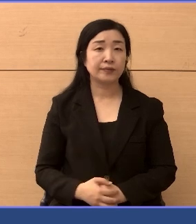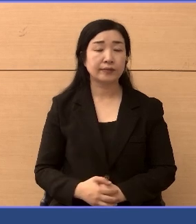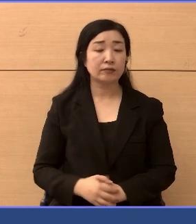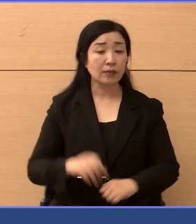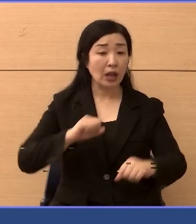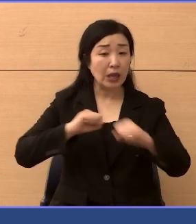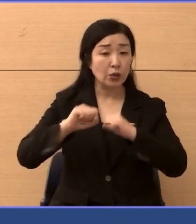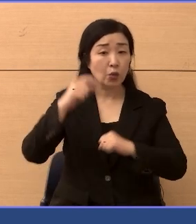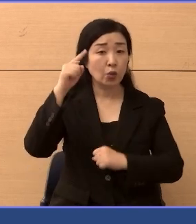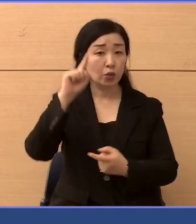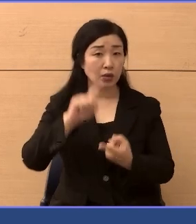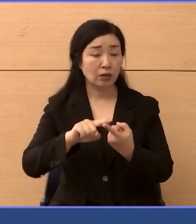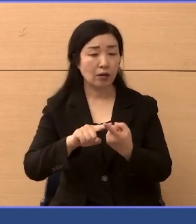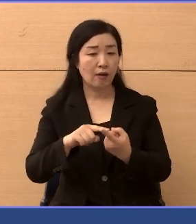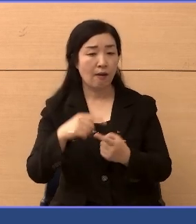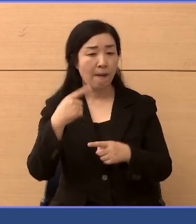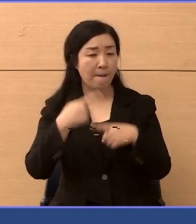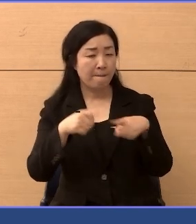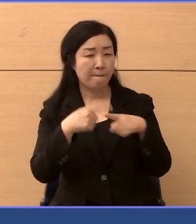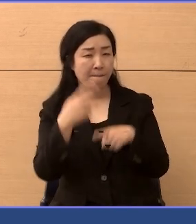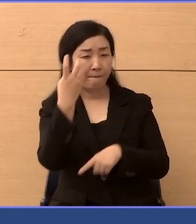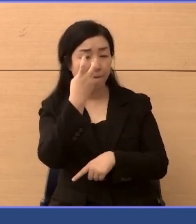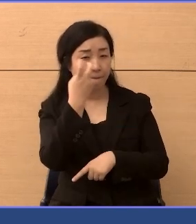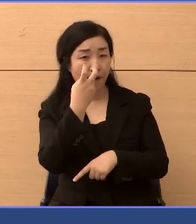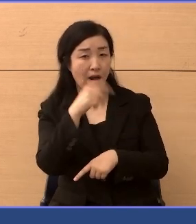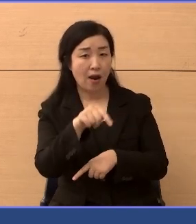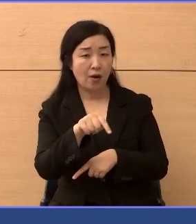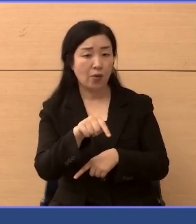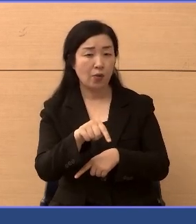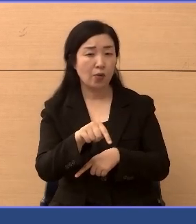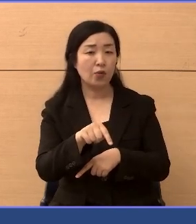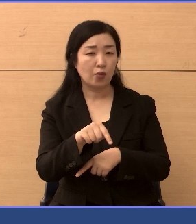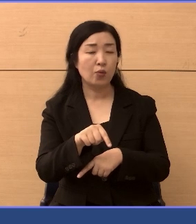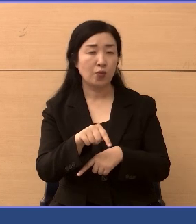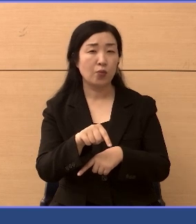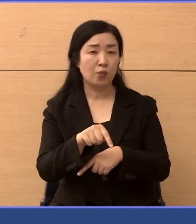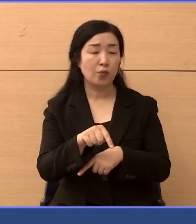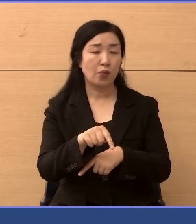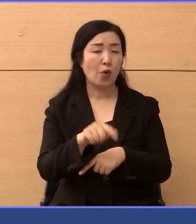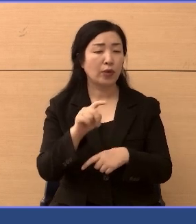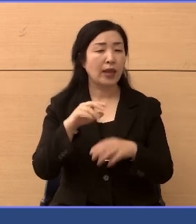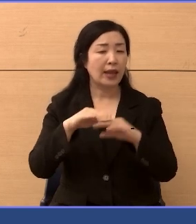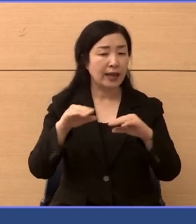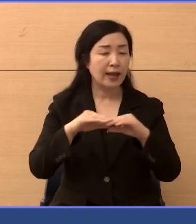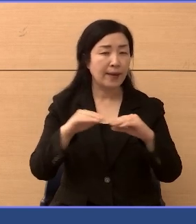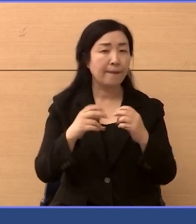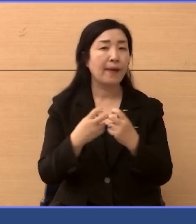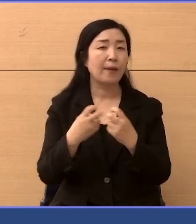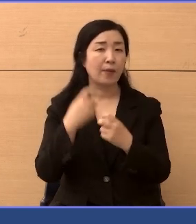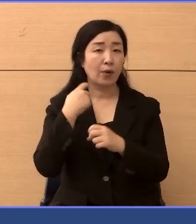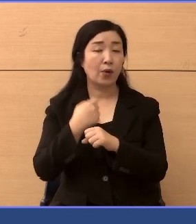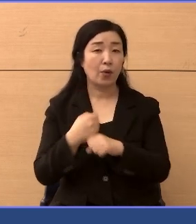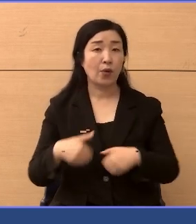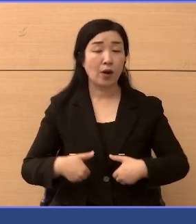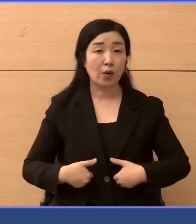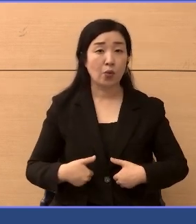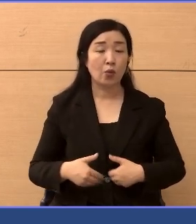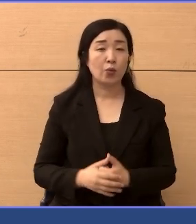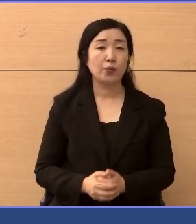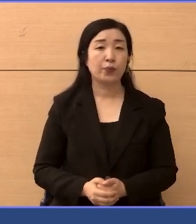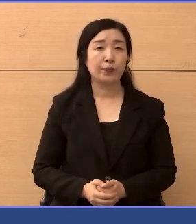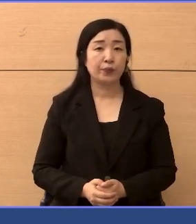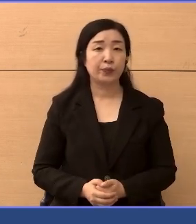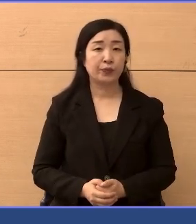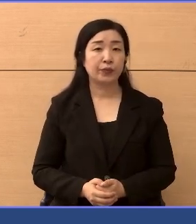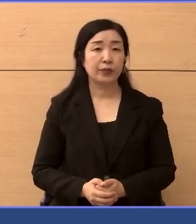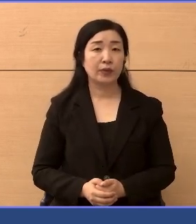child's 행동에 대한 또 관찰에 있어서 많은 어떤 activities over the 리소스를 entire 접근성을 가져야 될 것입니다. period of development 그래서 and are the key